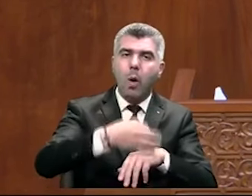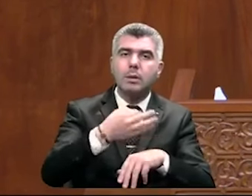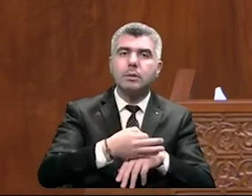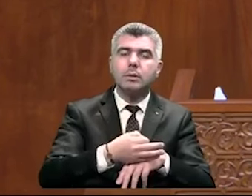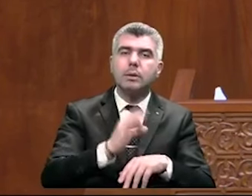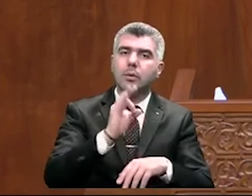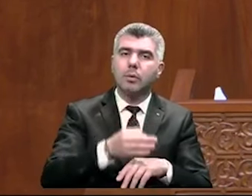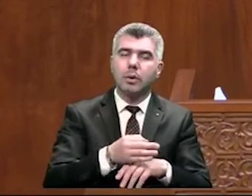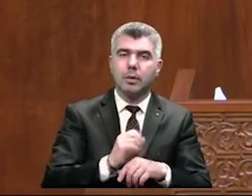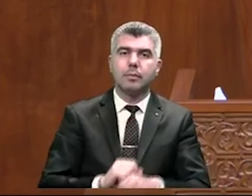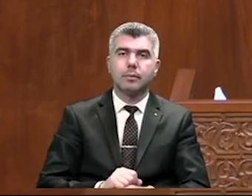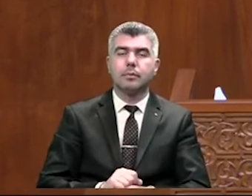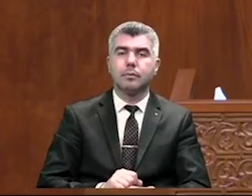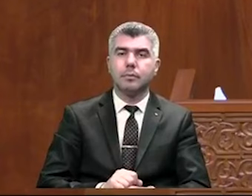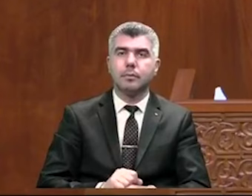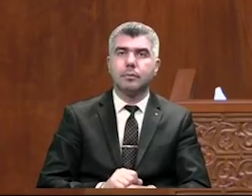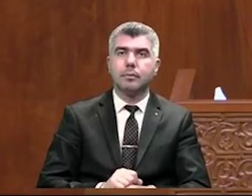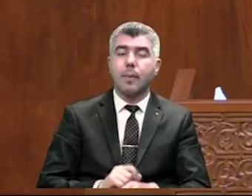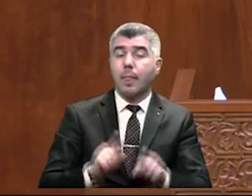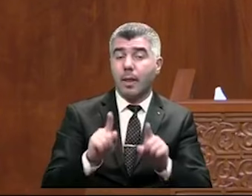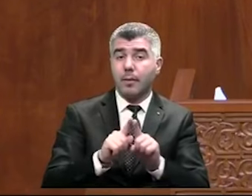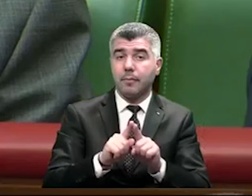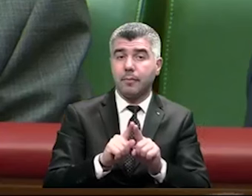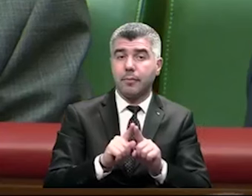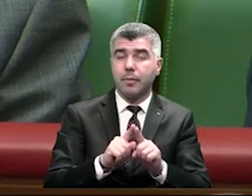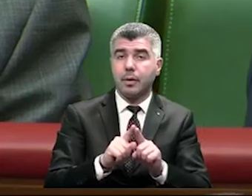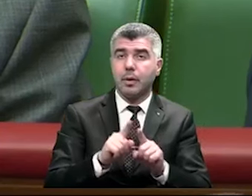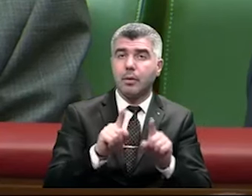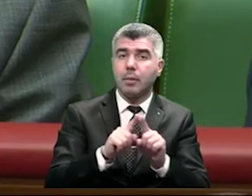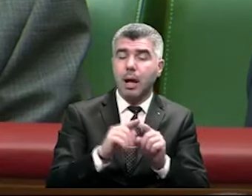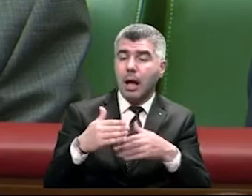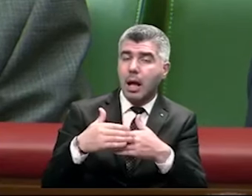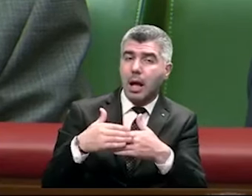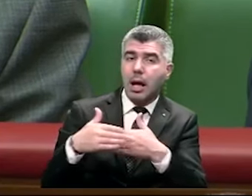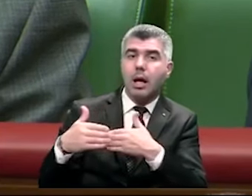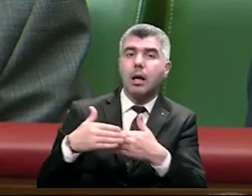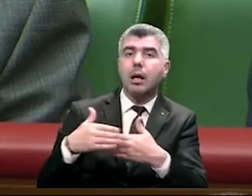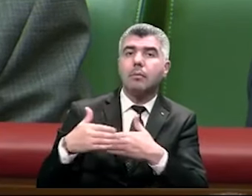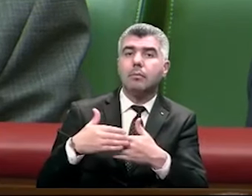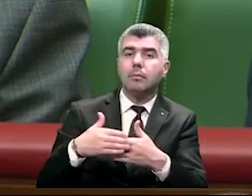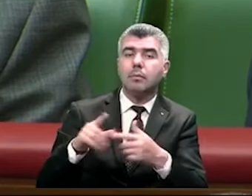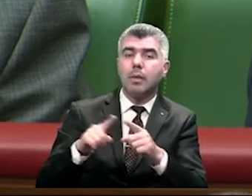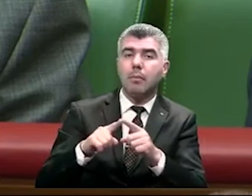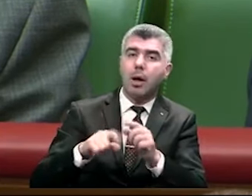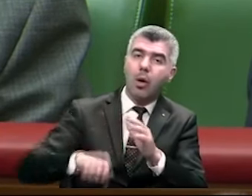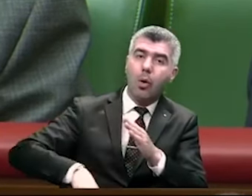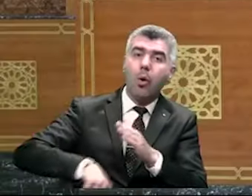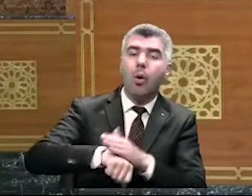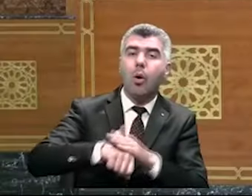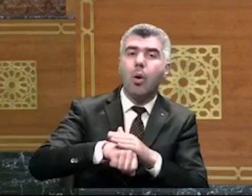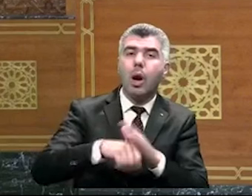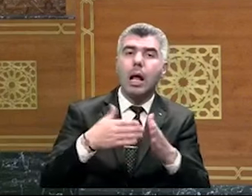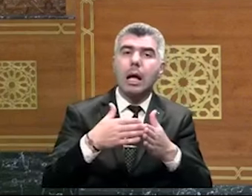هي في الواقع شاءت الاقدار ان تكون مجاوره للملعب الكبير الذي